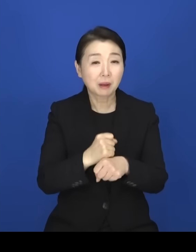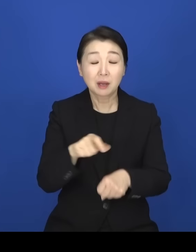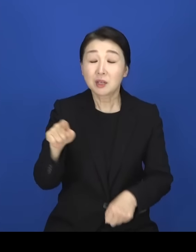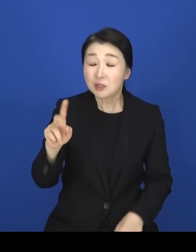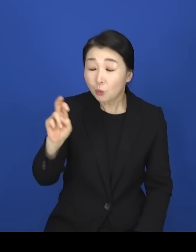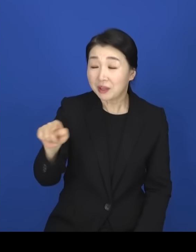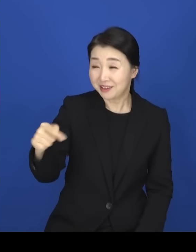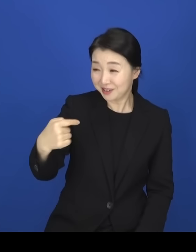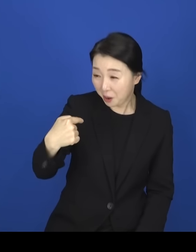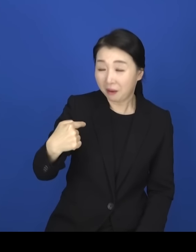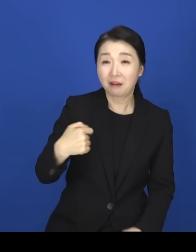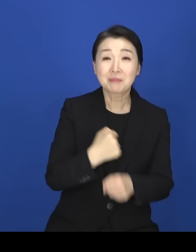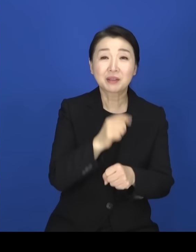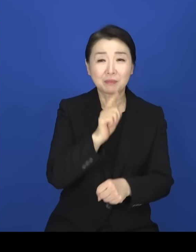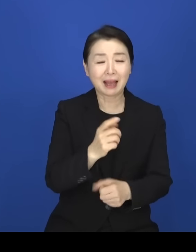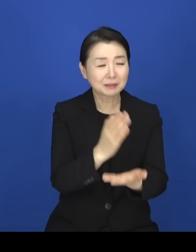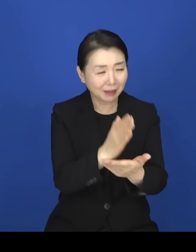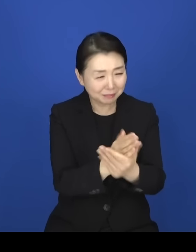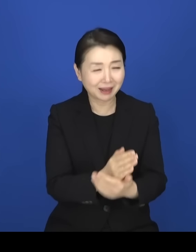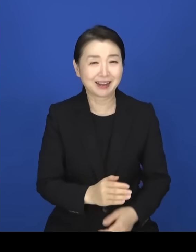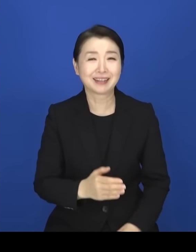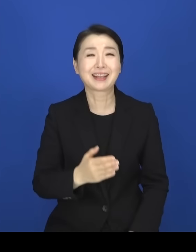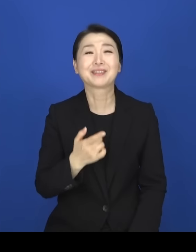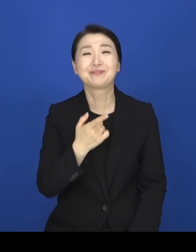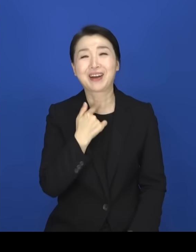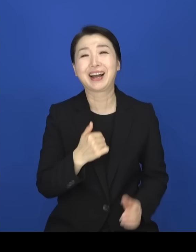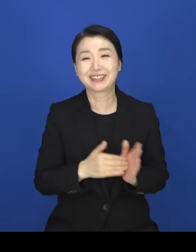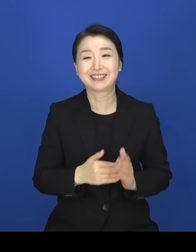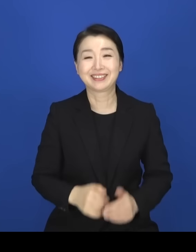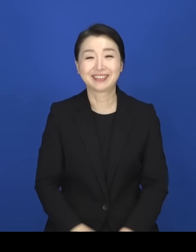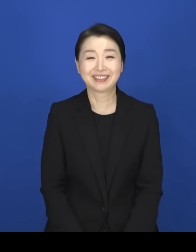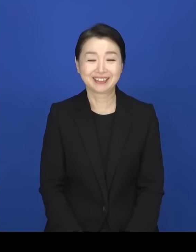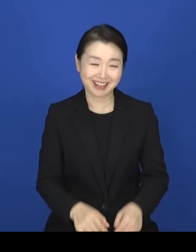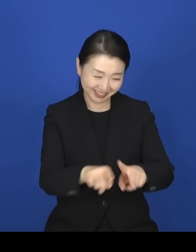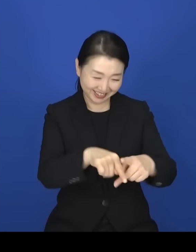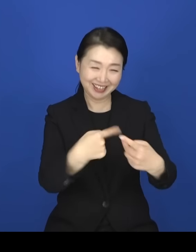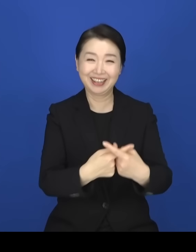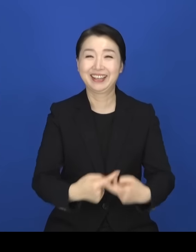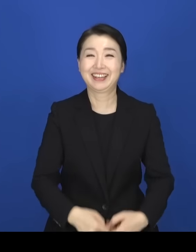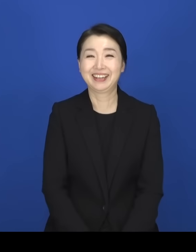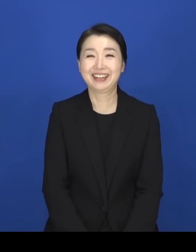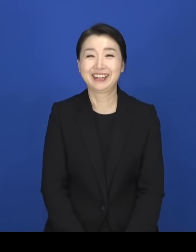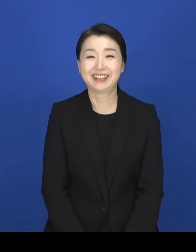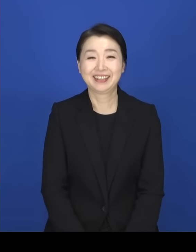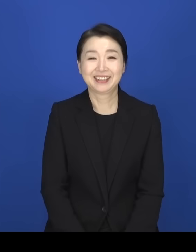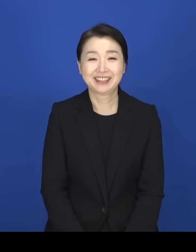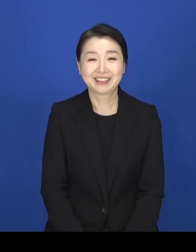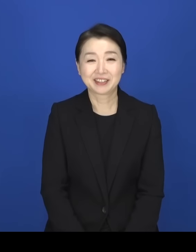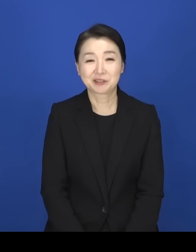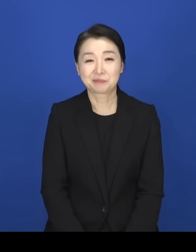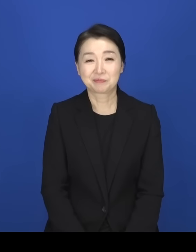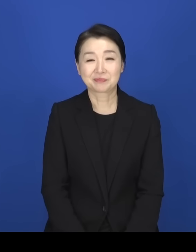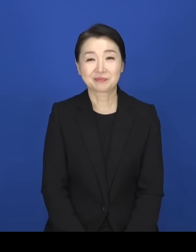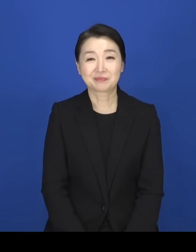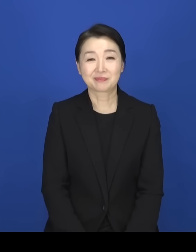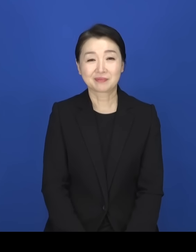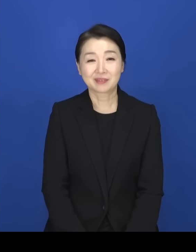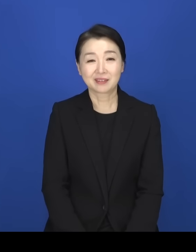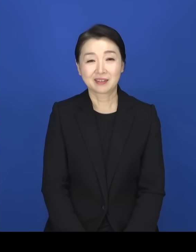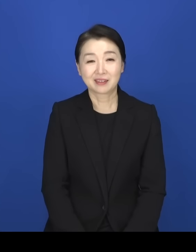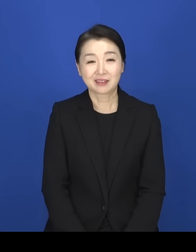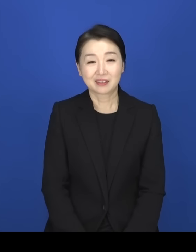이 형이 만든 거예요. 하지 마. 그래서 이런 거 저도 했었어. 나도 했었어. 다 이해합니다. 이해해요. 다 이해해. 옛날에 인기 그거 없을